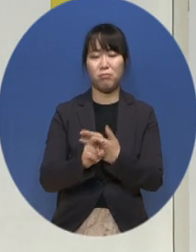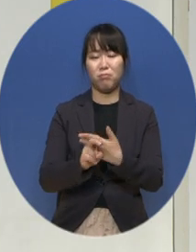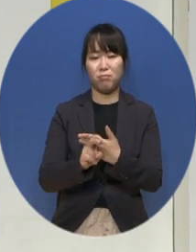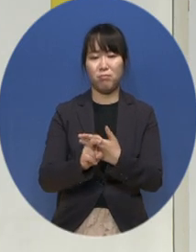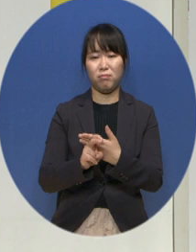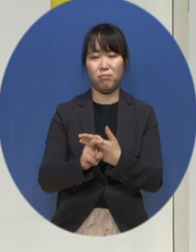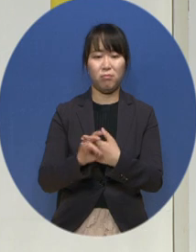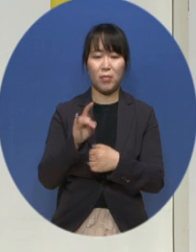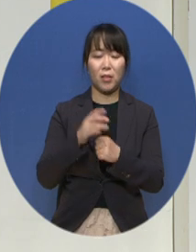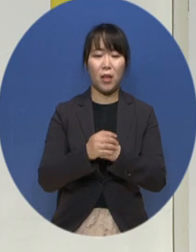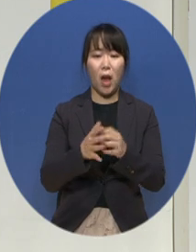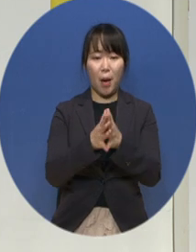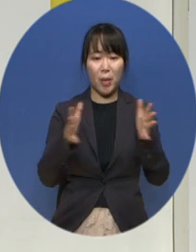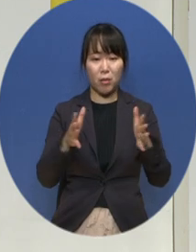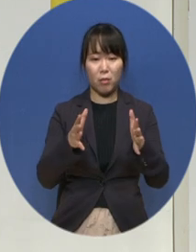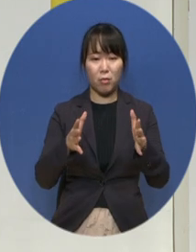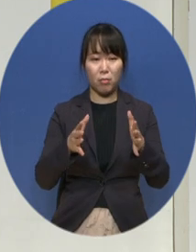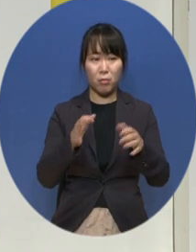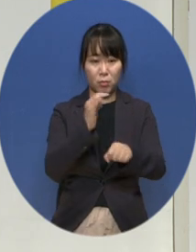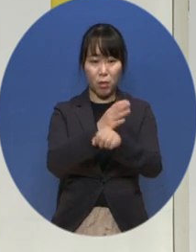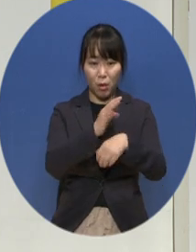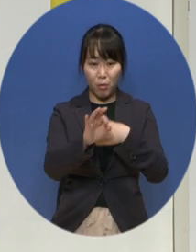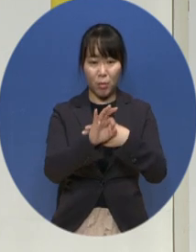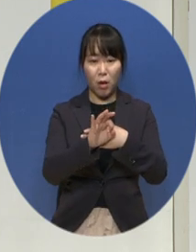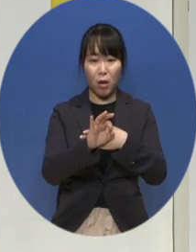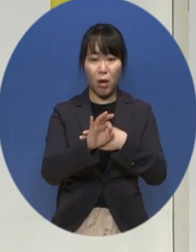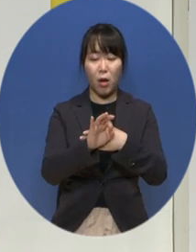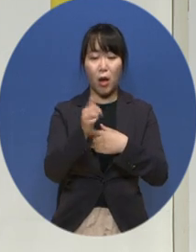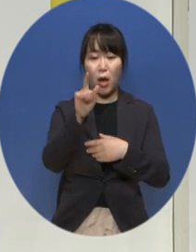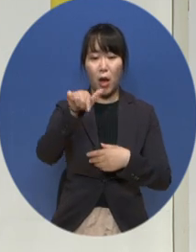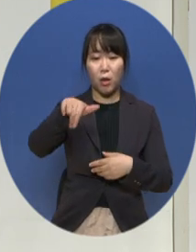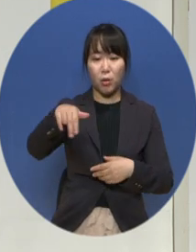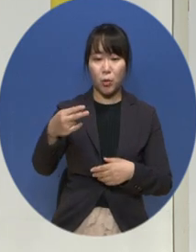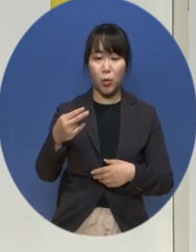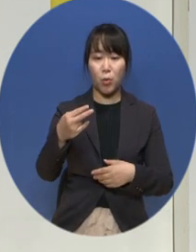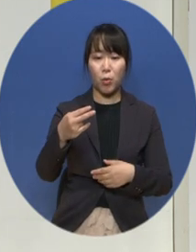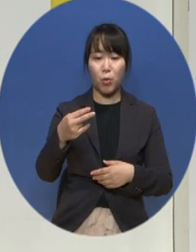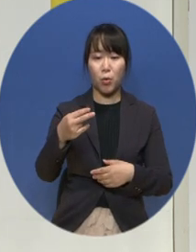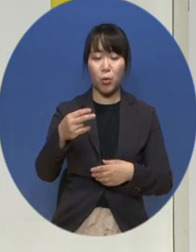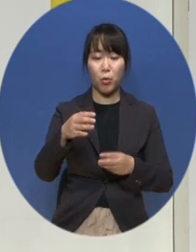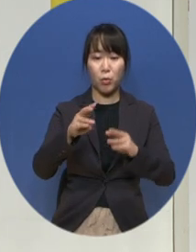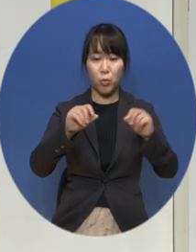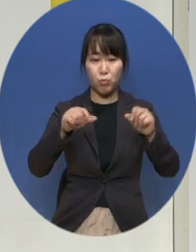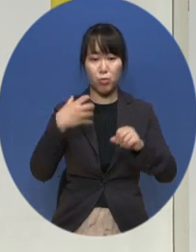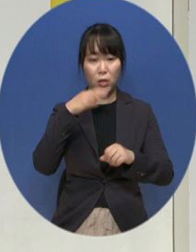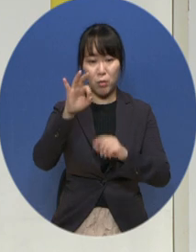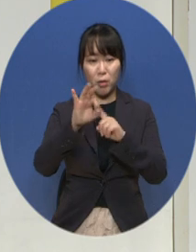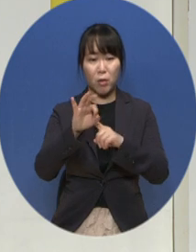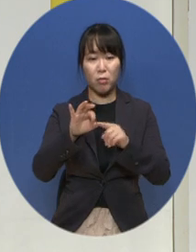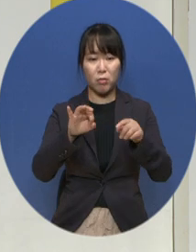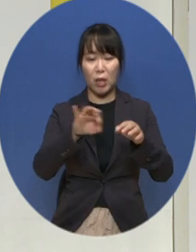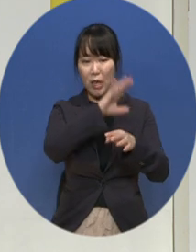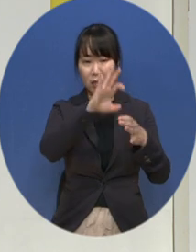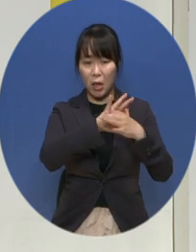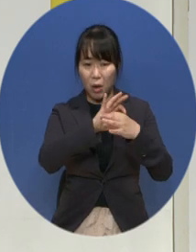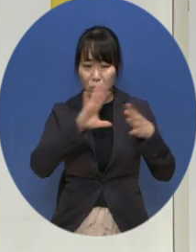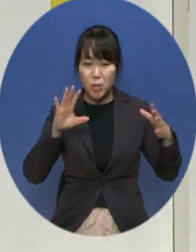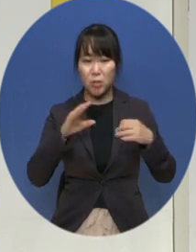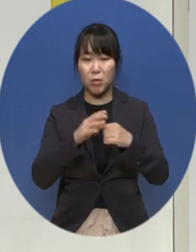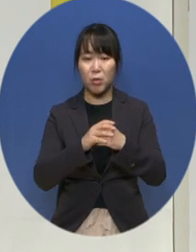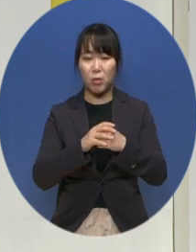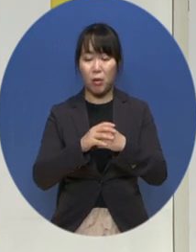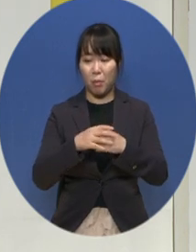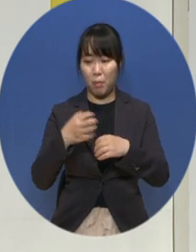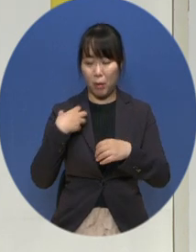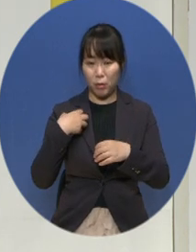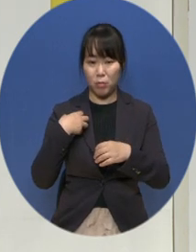우리가 아파트 분양 받으면 학교용지 부담금 을 너 너 없이 물 양자는 몇백만원 50 대의 되요 아 근데 극이